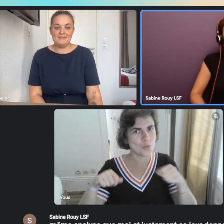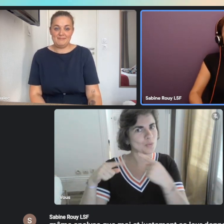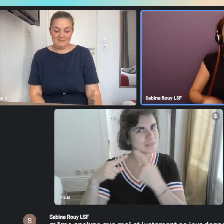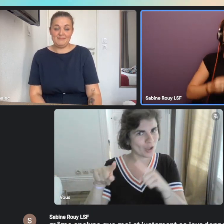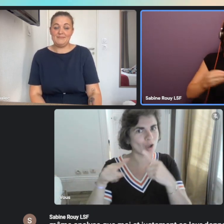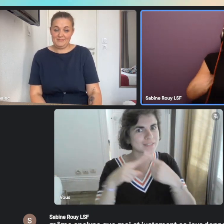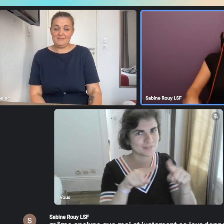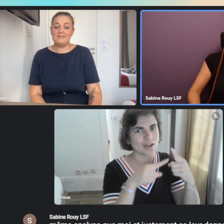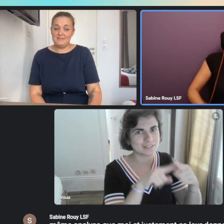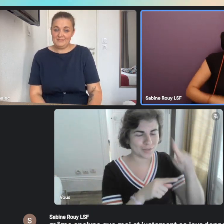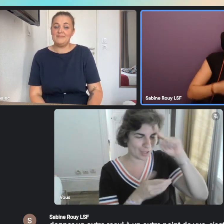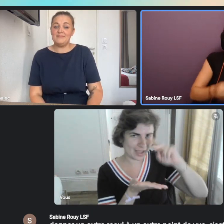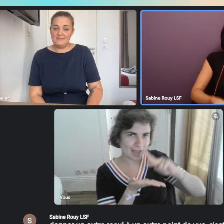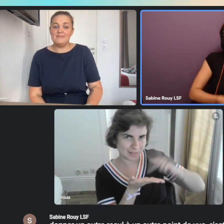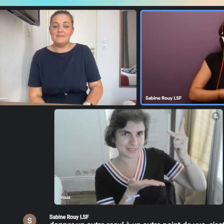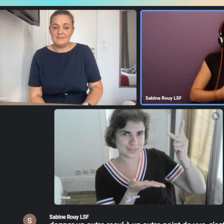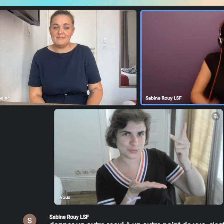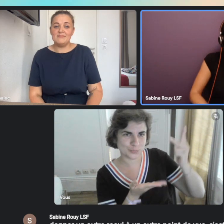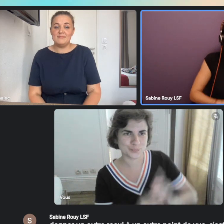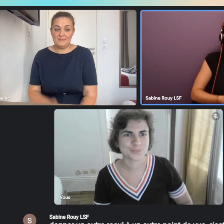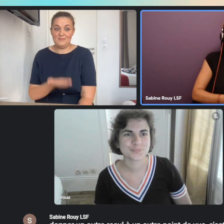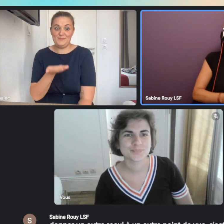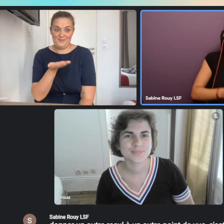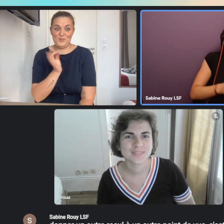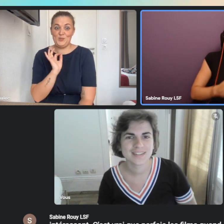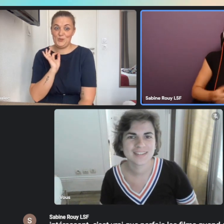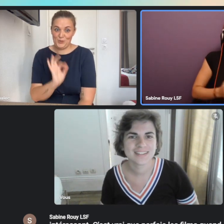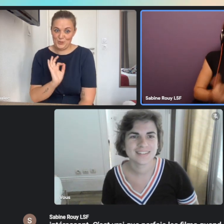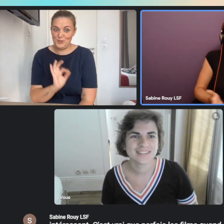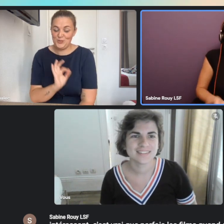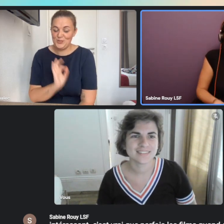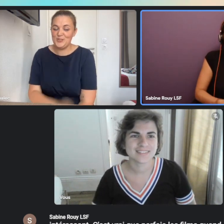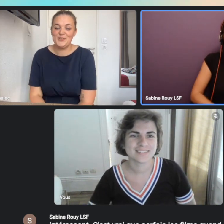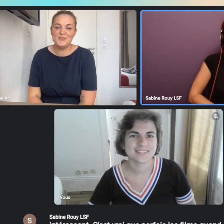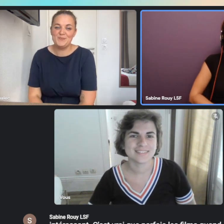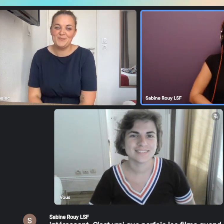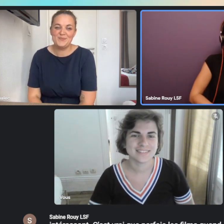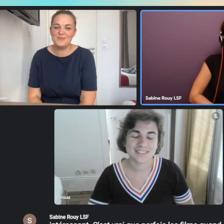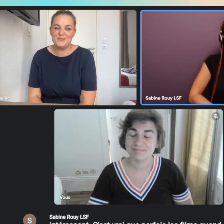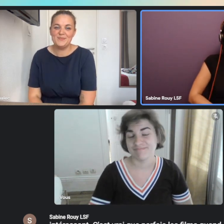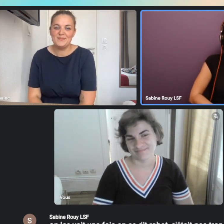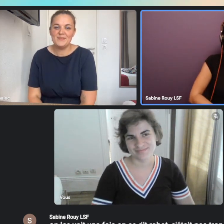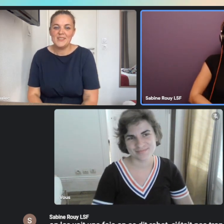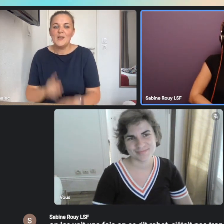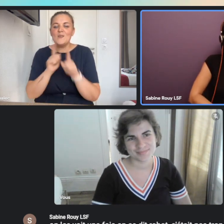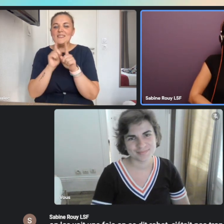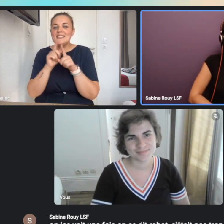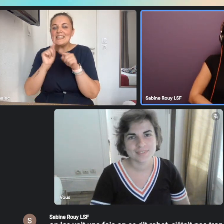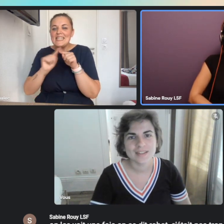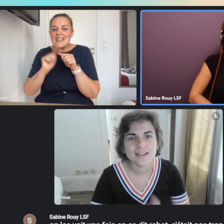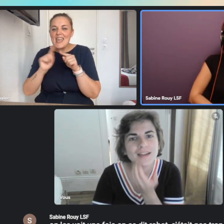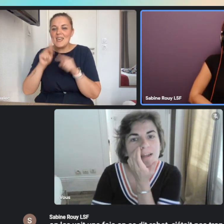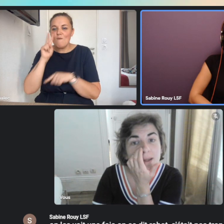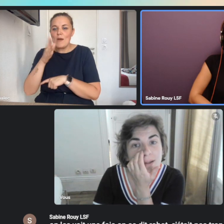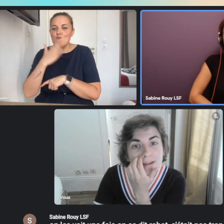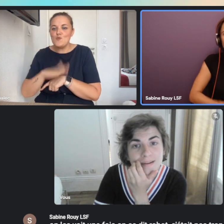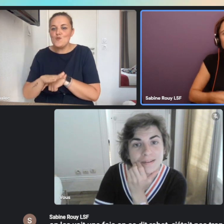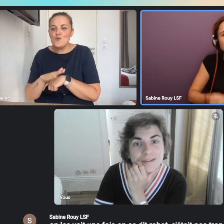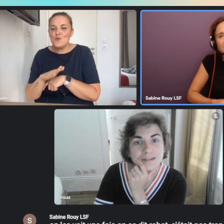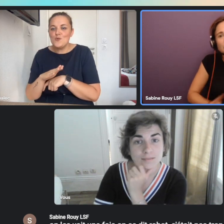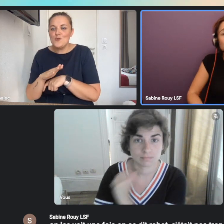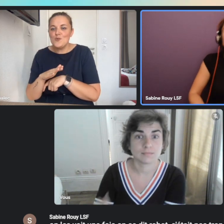on s'aperçoit que c'est des points de vue différents, on peut avoir des avis différents et du coup des versions différentes chacun. Effectivement, tout à fait.